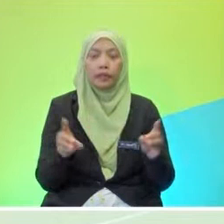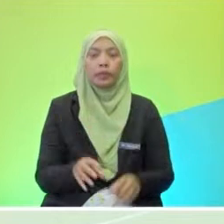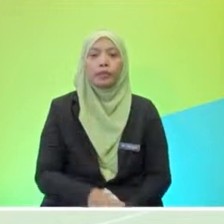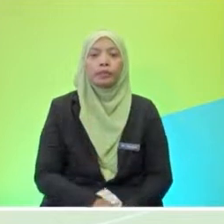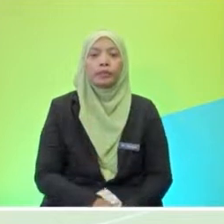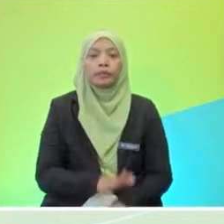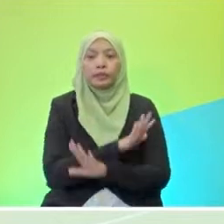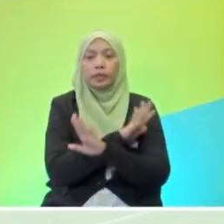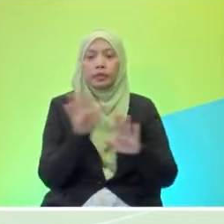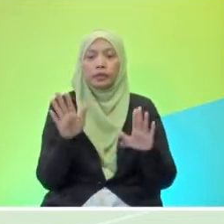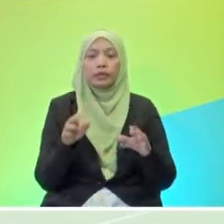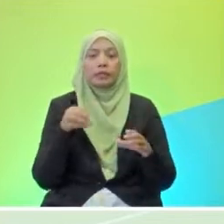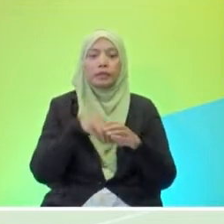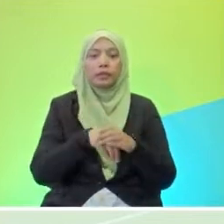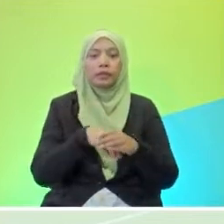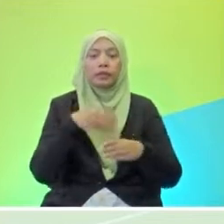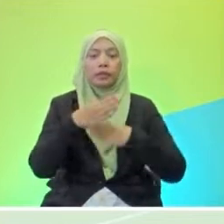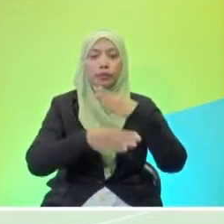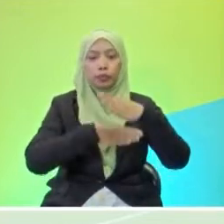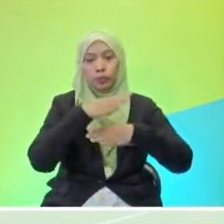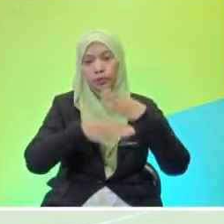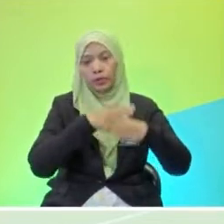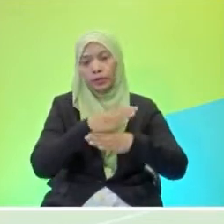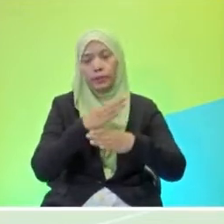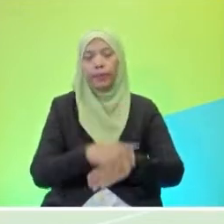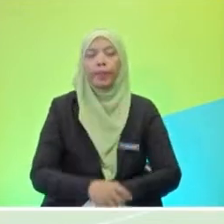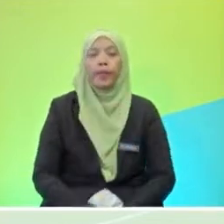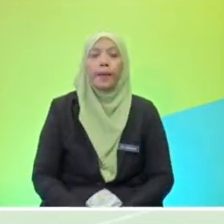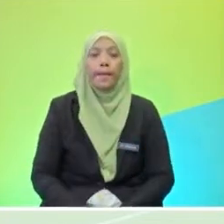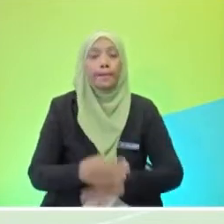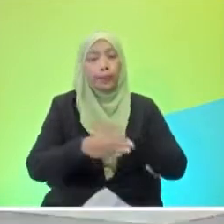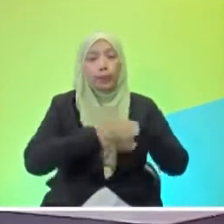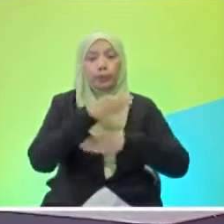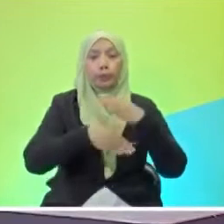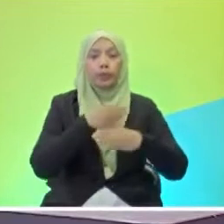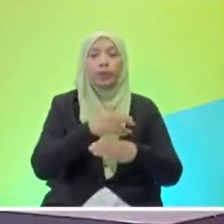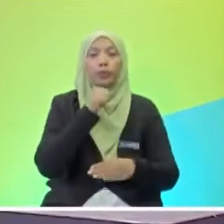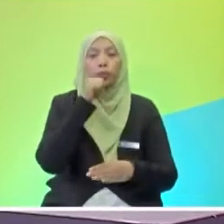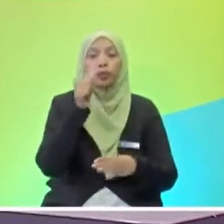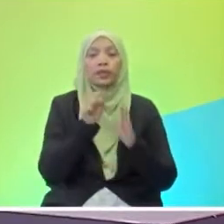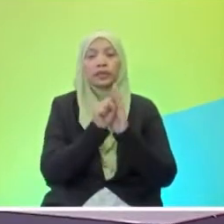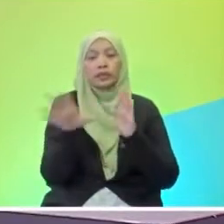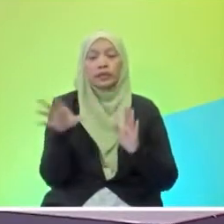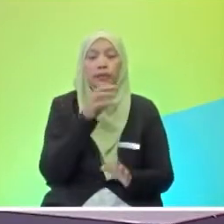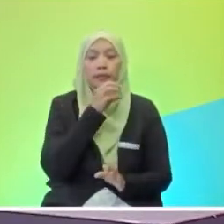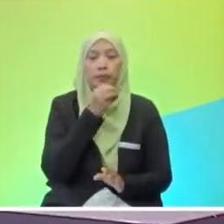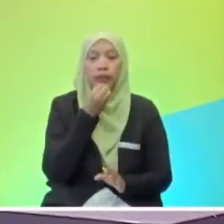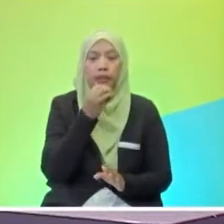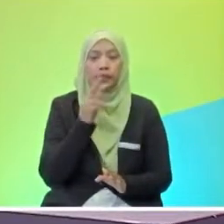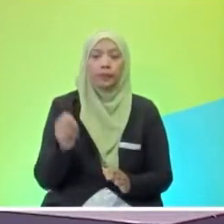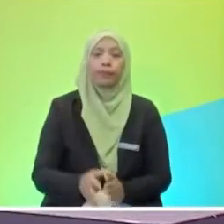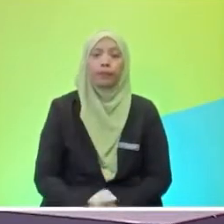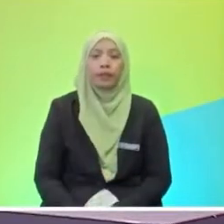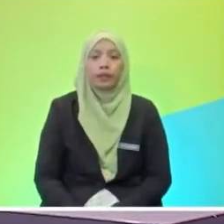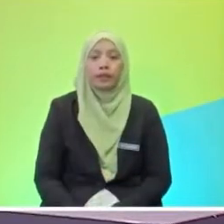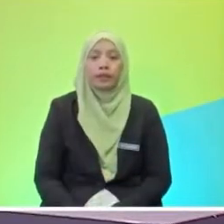pembungkusan tuh lain pula pembungkusan itu bukan sisa makanan Oke kemudian perkakasan